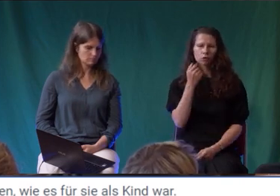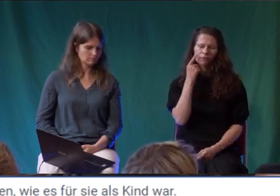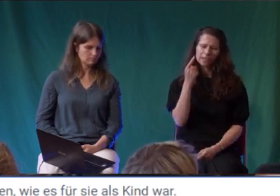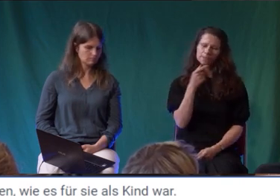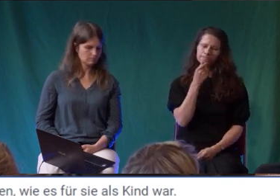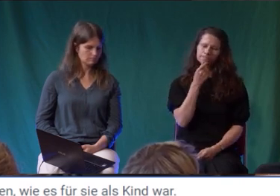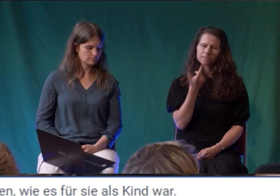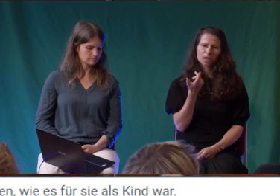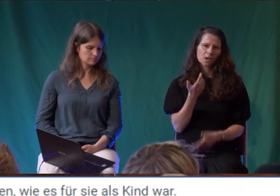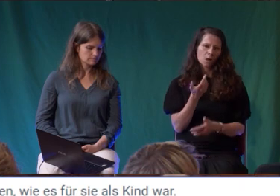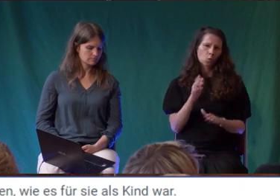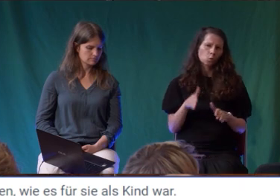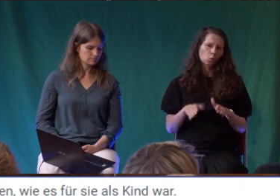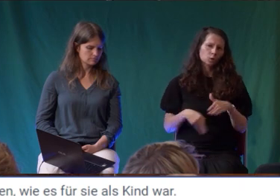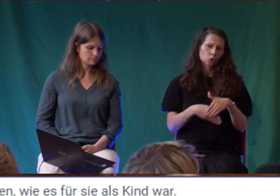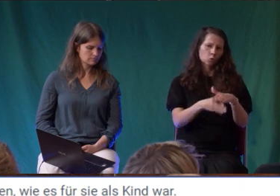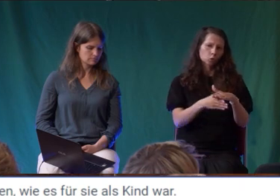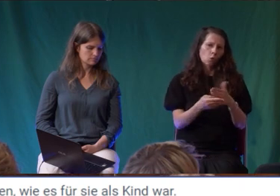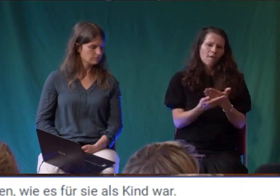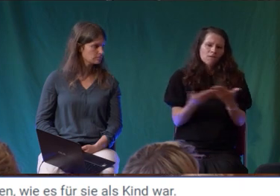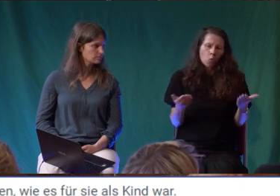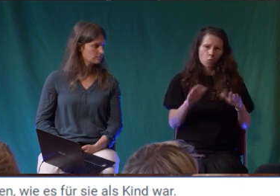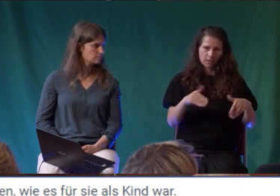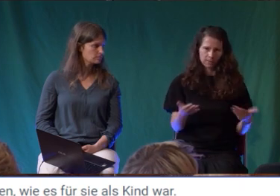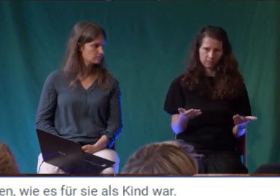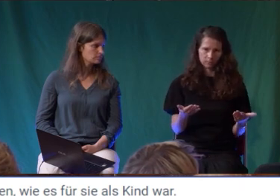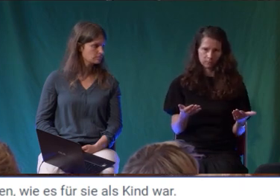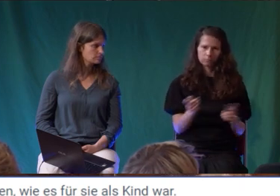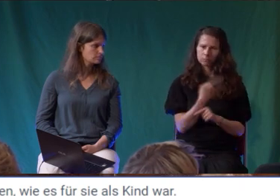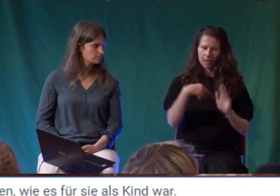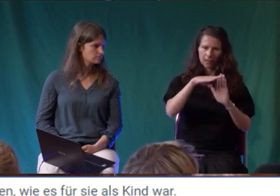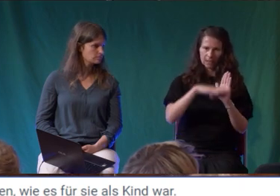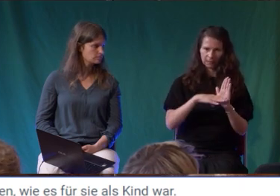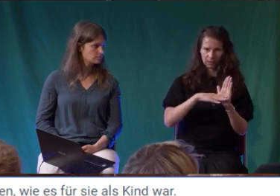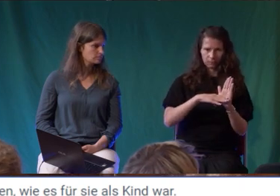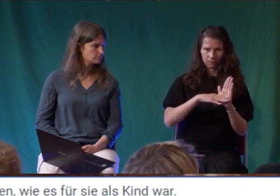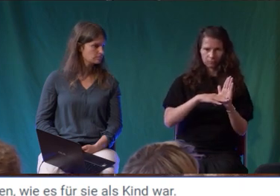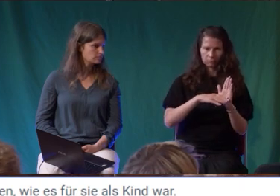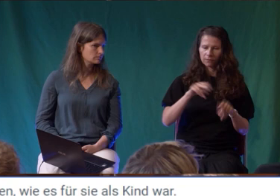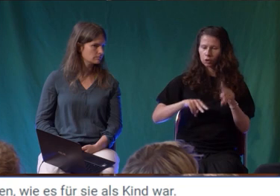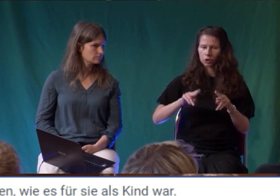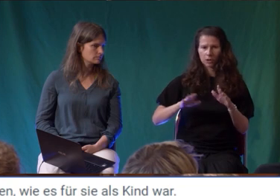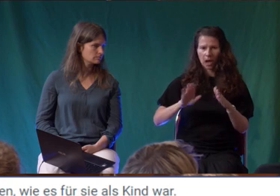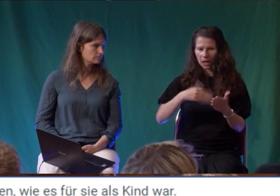eigentlich Unterstützung und haben da eine sozusagen eine Liste erstellt mit Unterstützungsangeboten